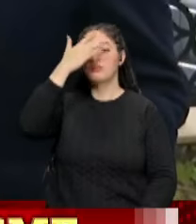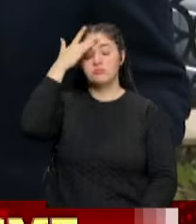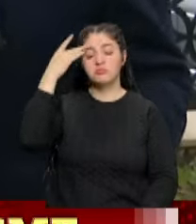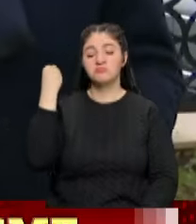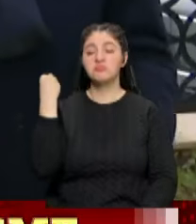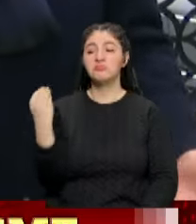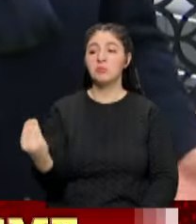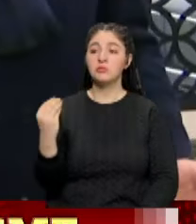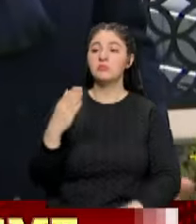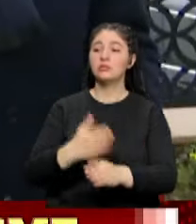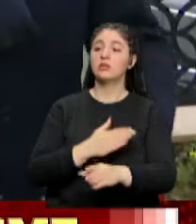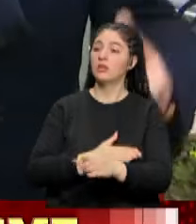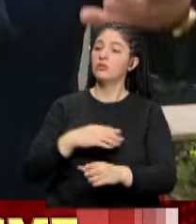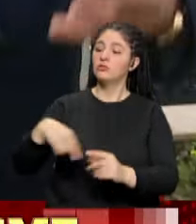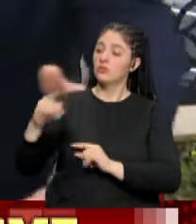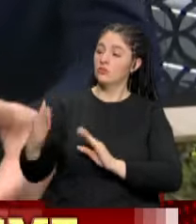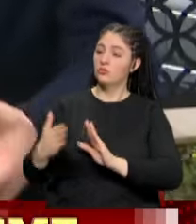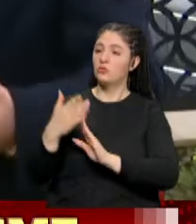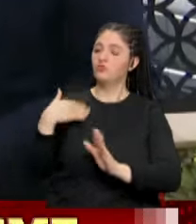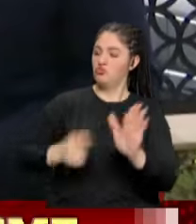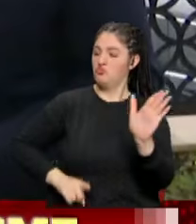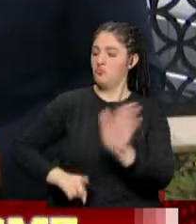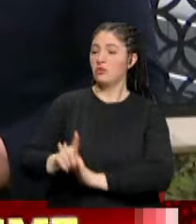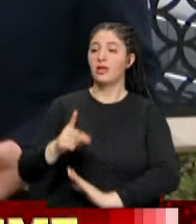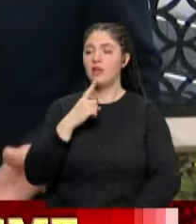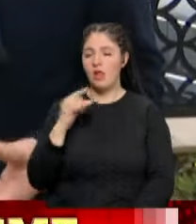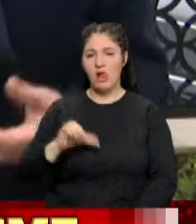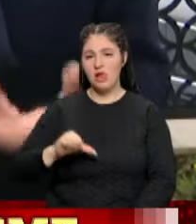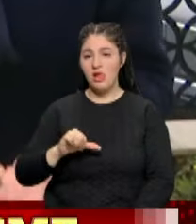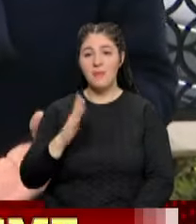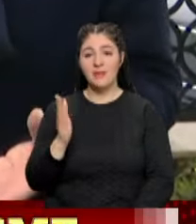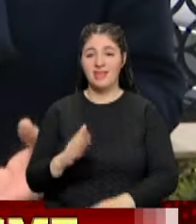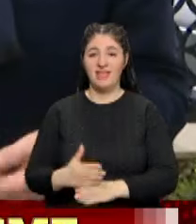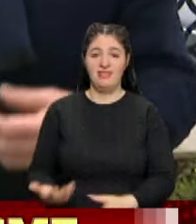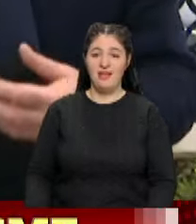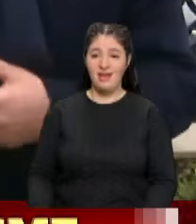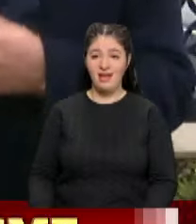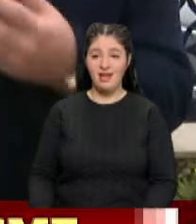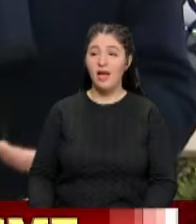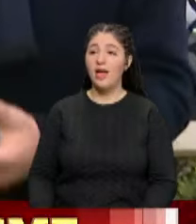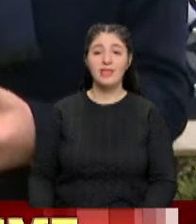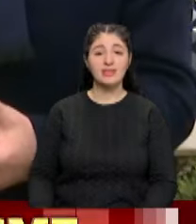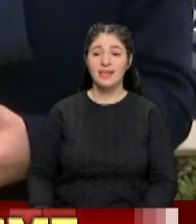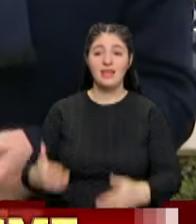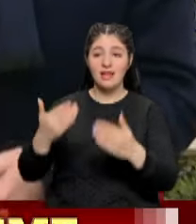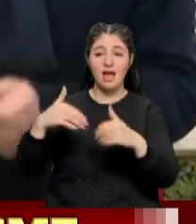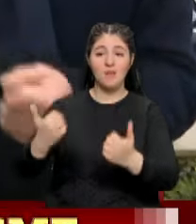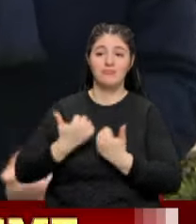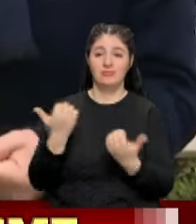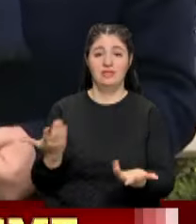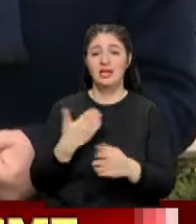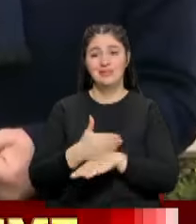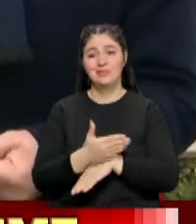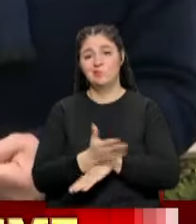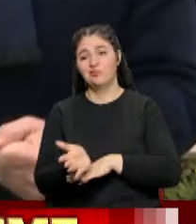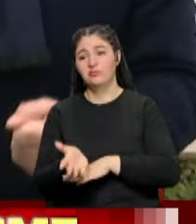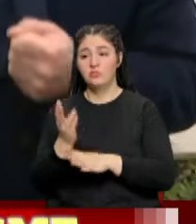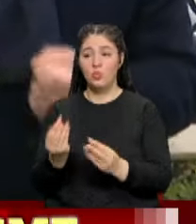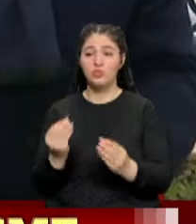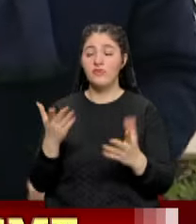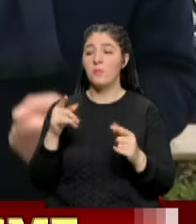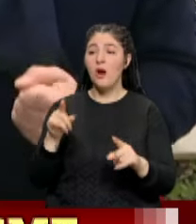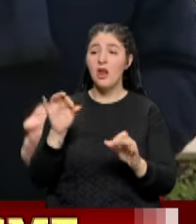açık, vatandaşımızın karşısına çıkıp başardık diyemezdik. Ama niçin? Yani niçin işler engellensin ya da geciksin? Yani